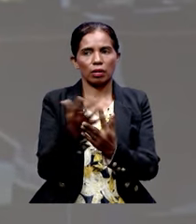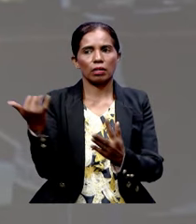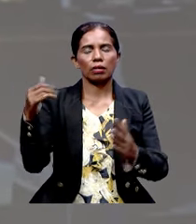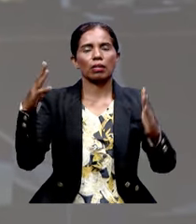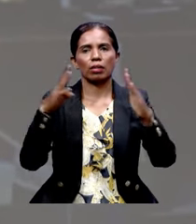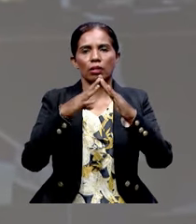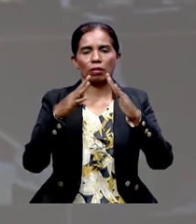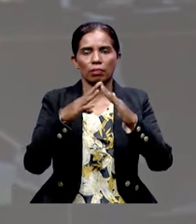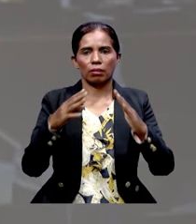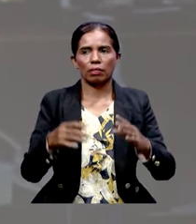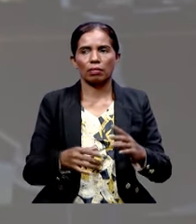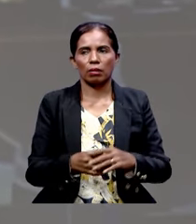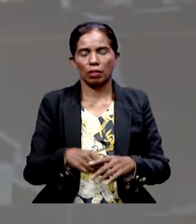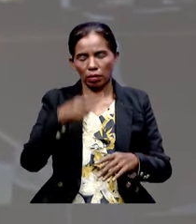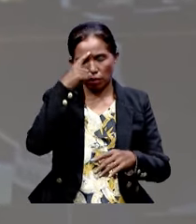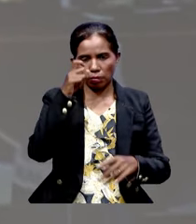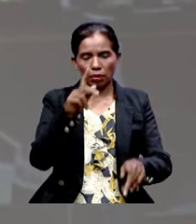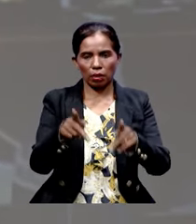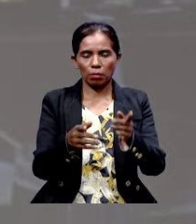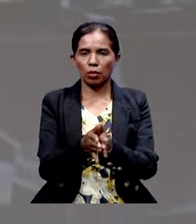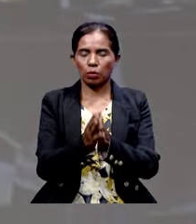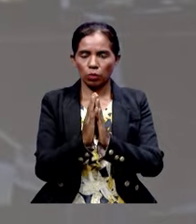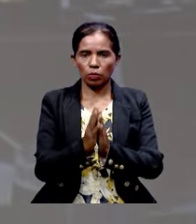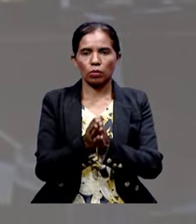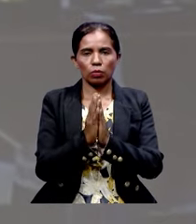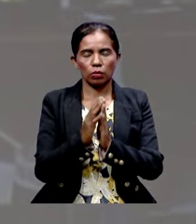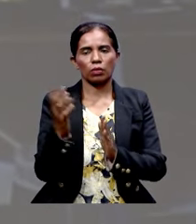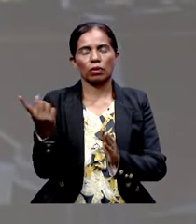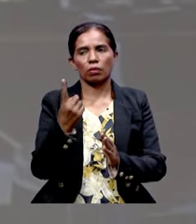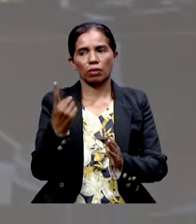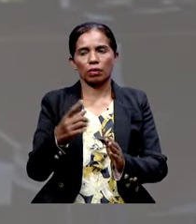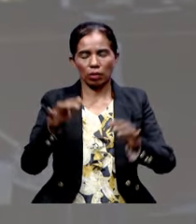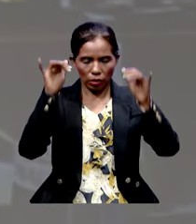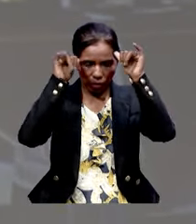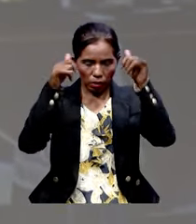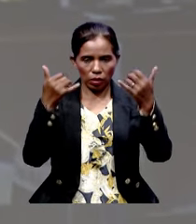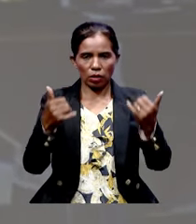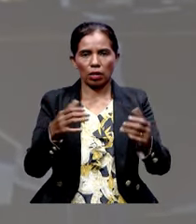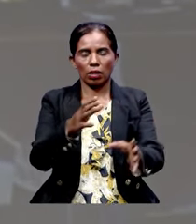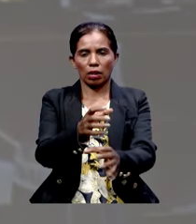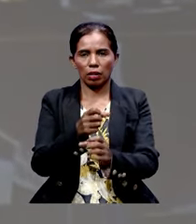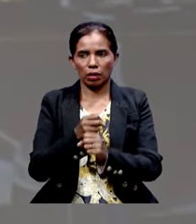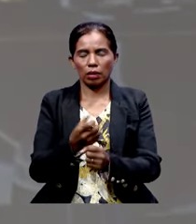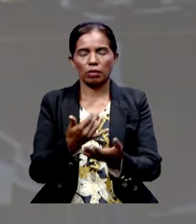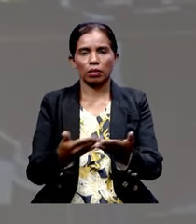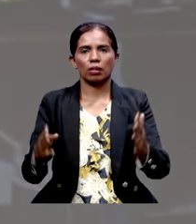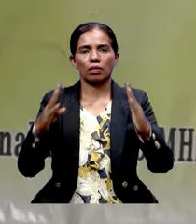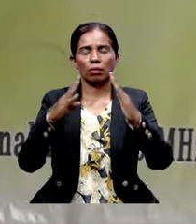uma. Tamba e ma sisi bebe sira nia karau ate hadau sirenia